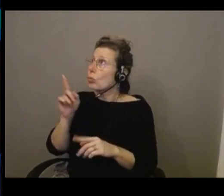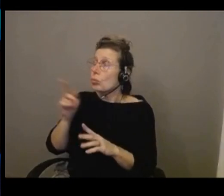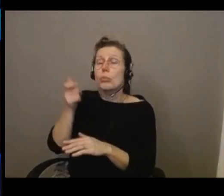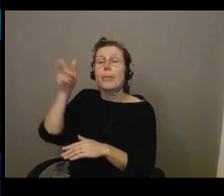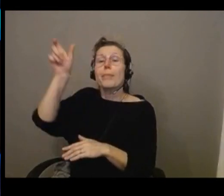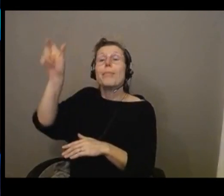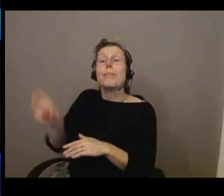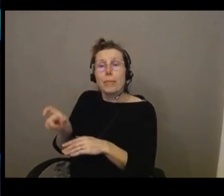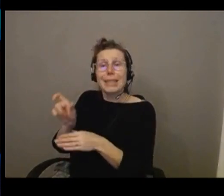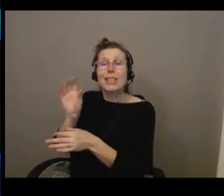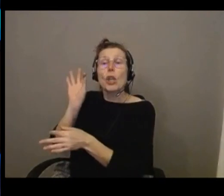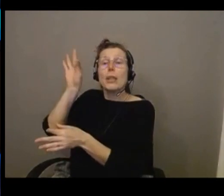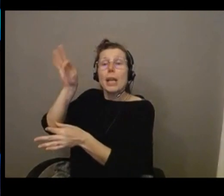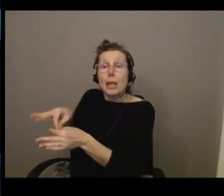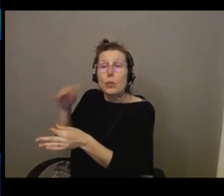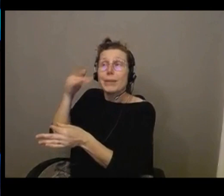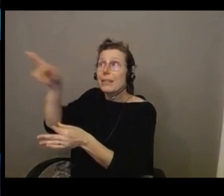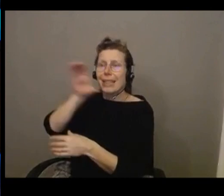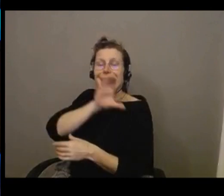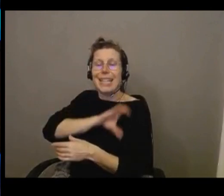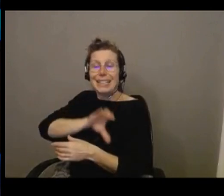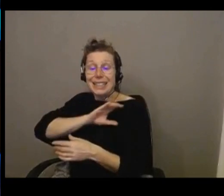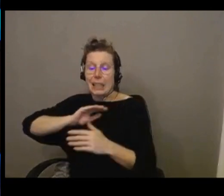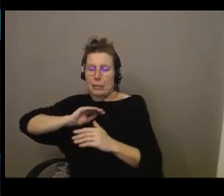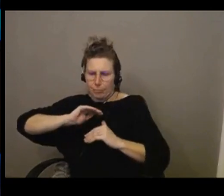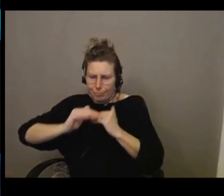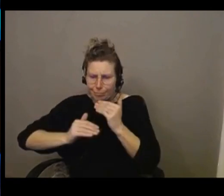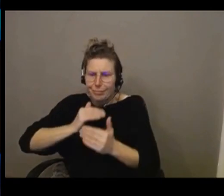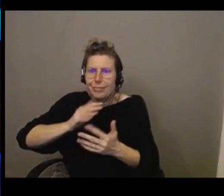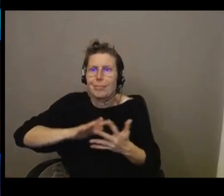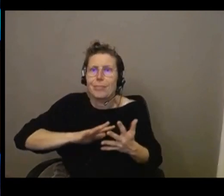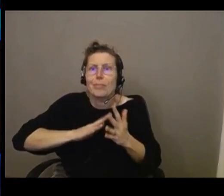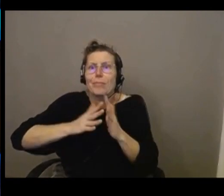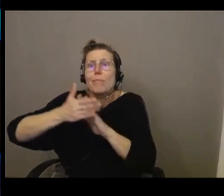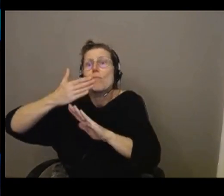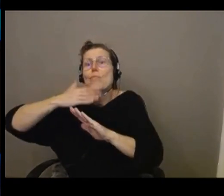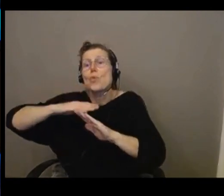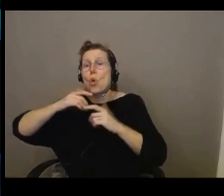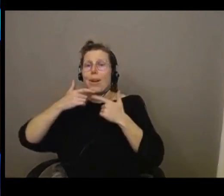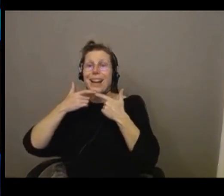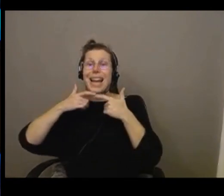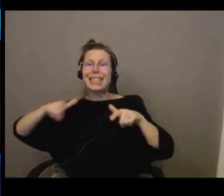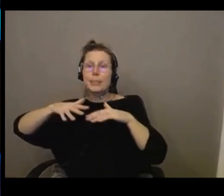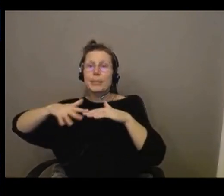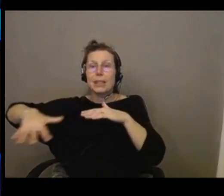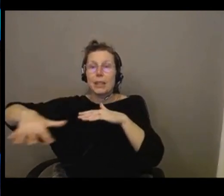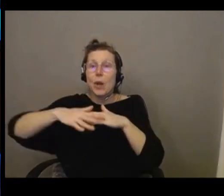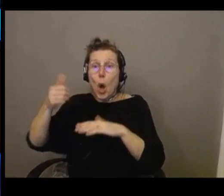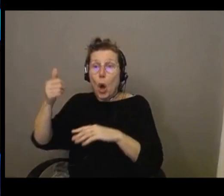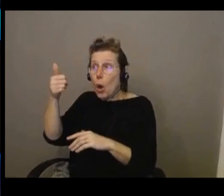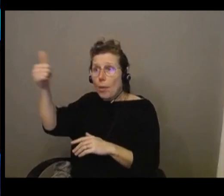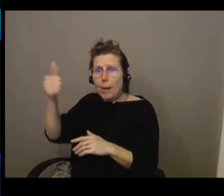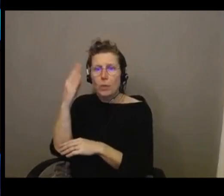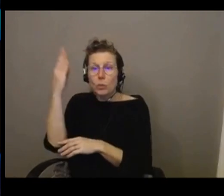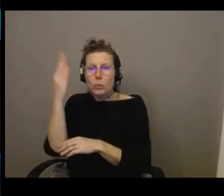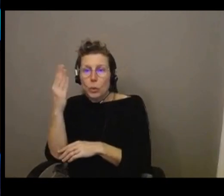globalement l'accessibilité de leur territoire, pourraient avoir besoin d'avoir accès à toutes ces données. Et aujourd'hui, c'est pas si